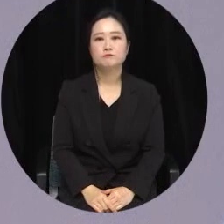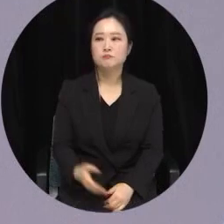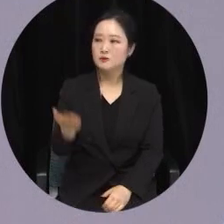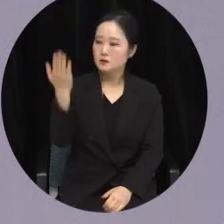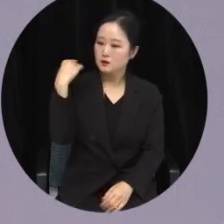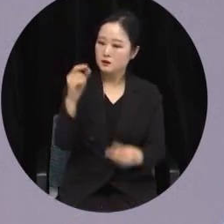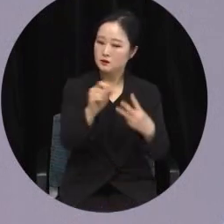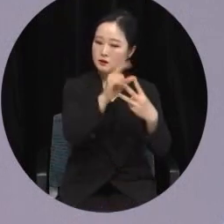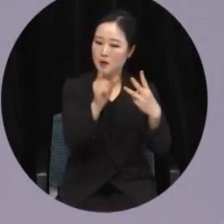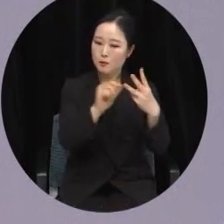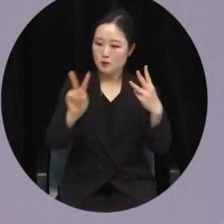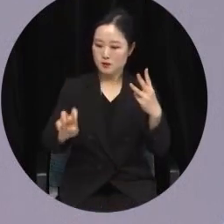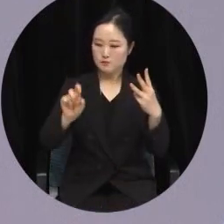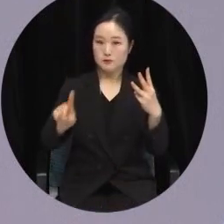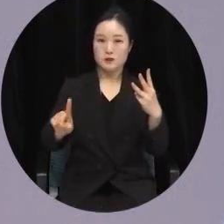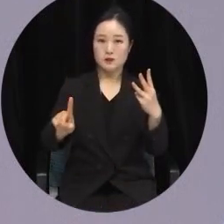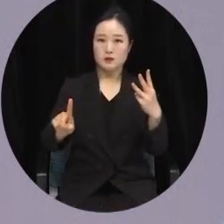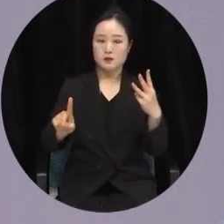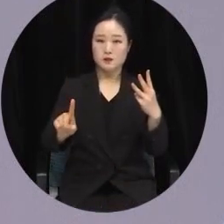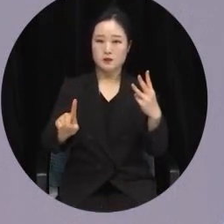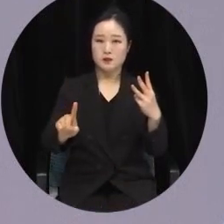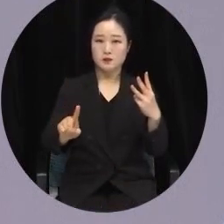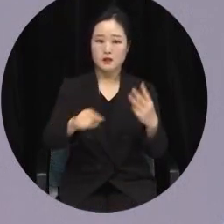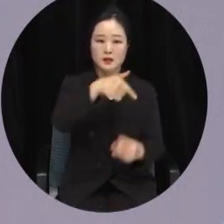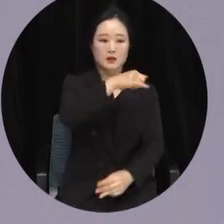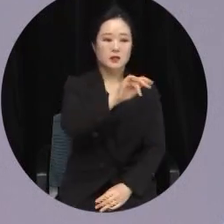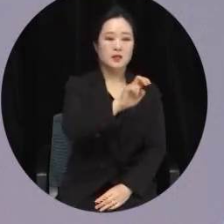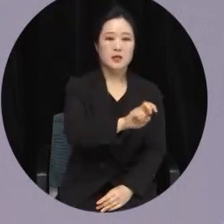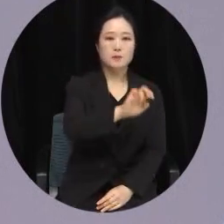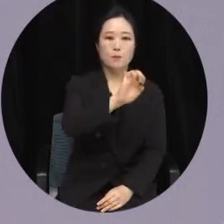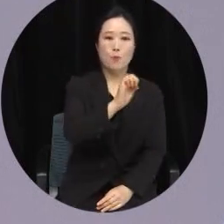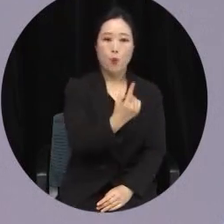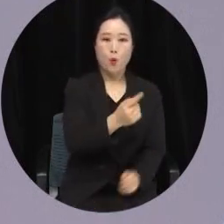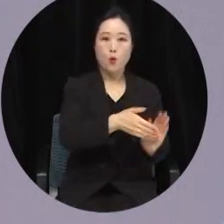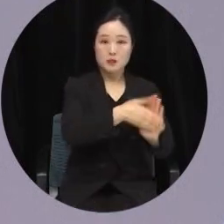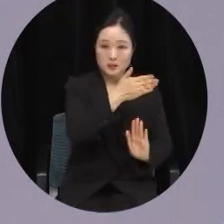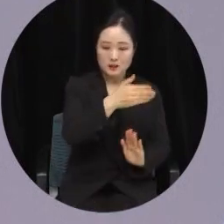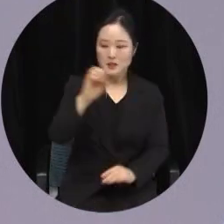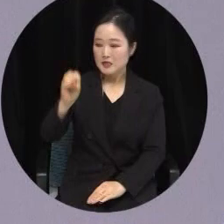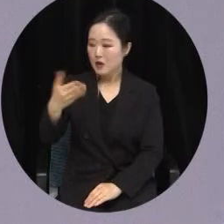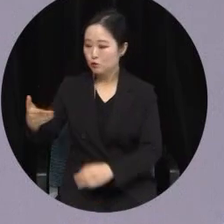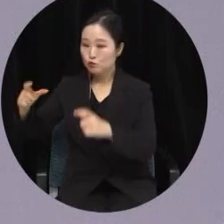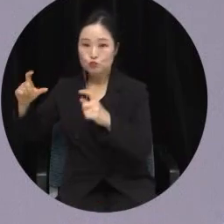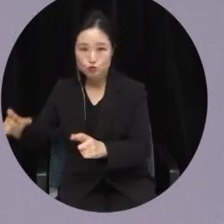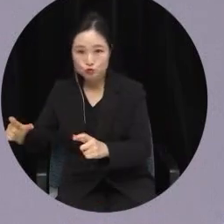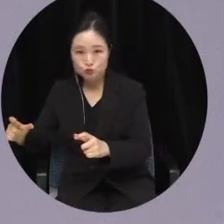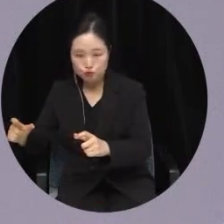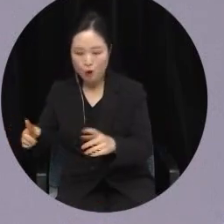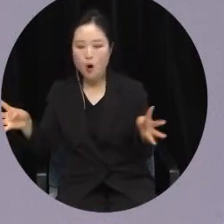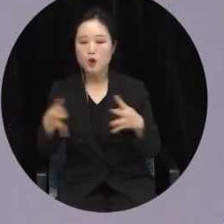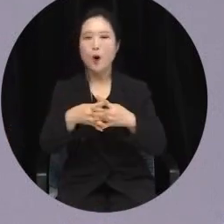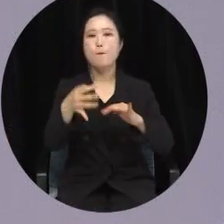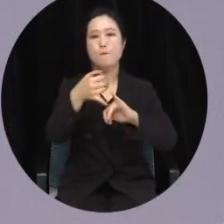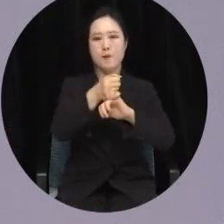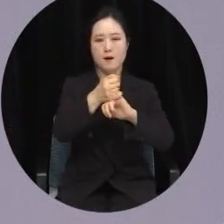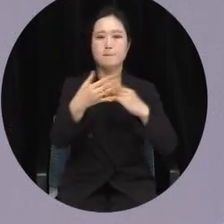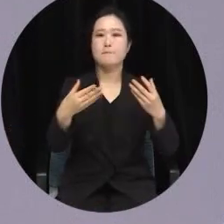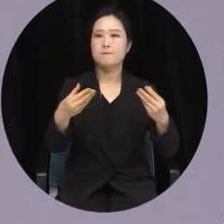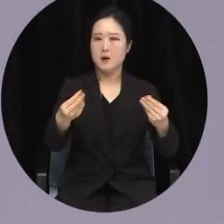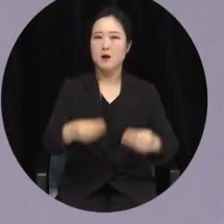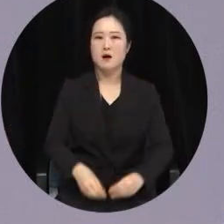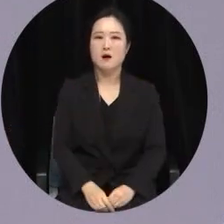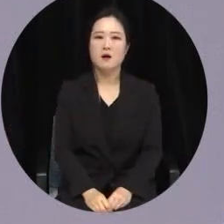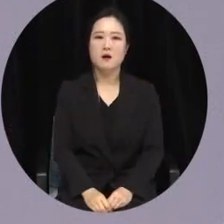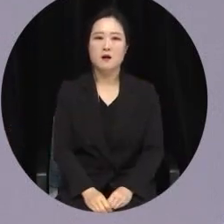3월 21일 김포시와 우리 양천구가 업무 협약을 맺어서 2호선 신정지선